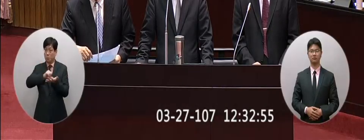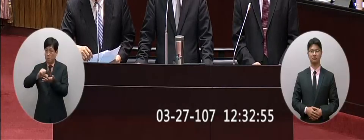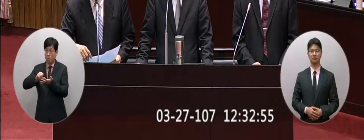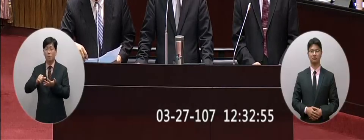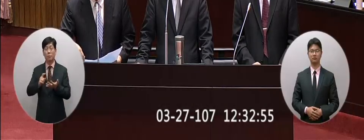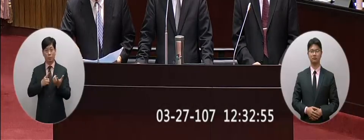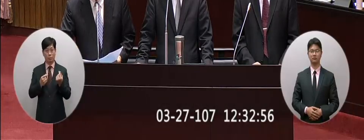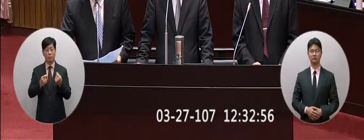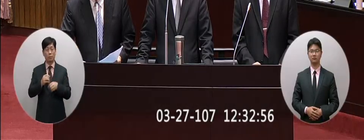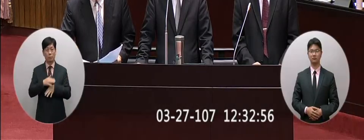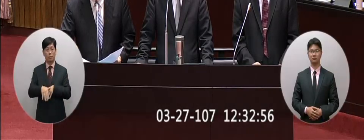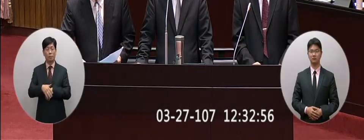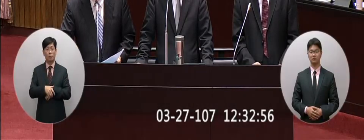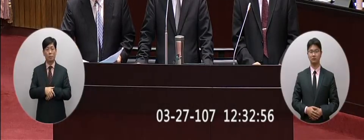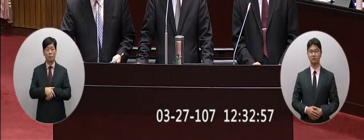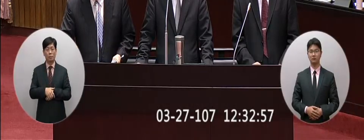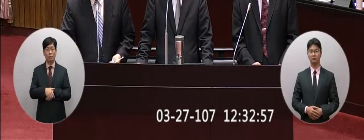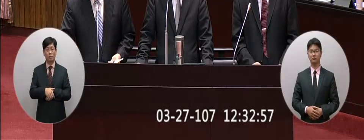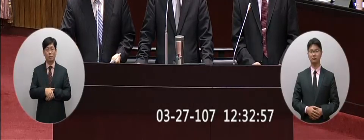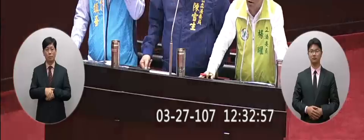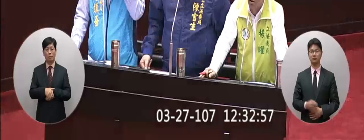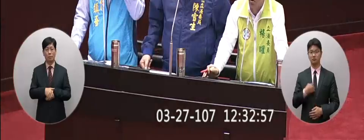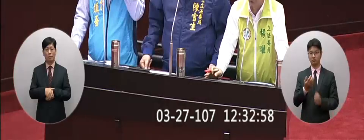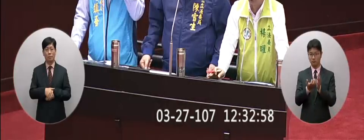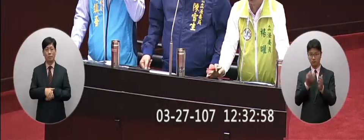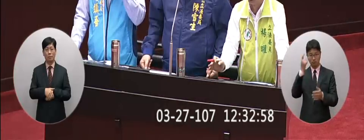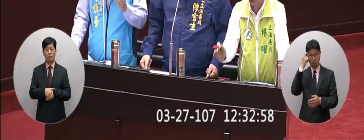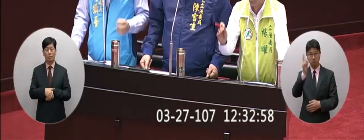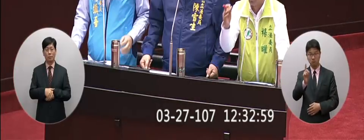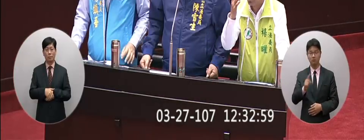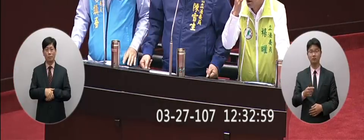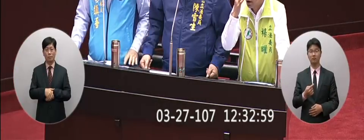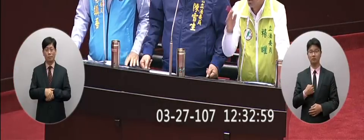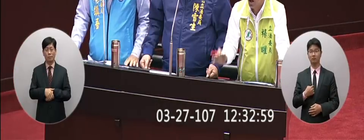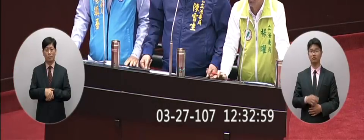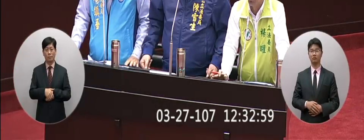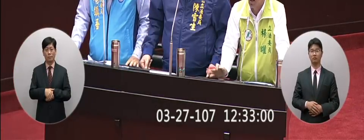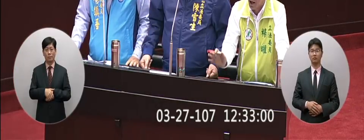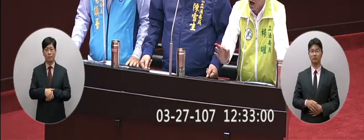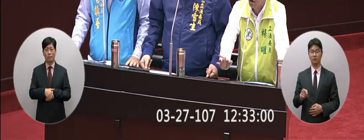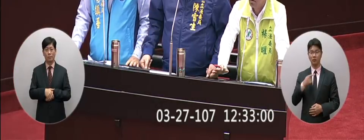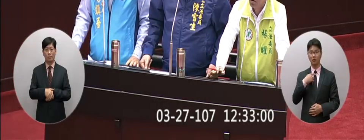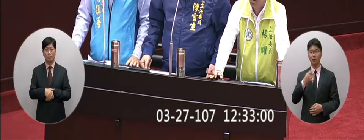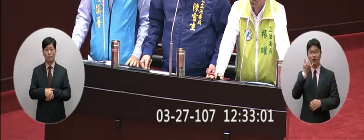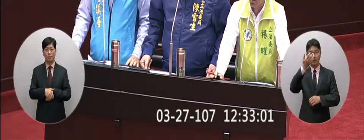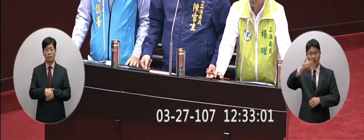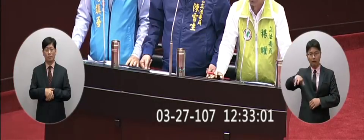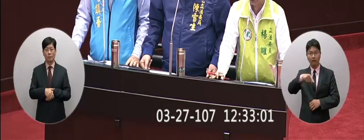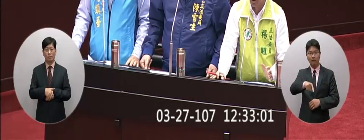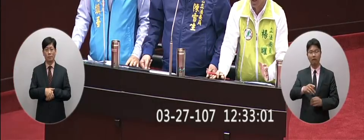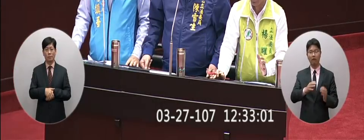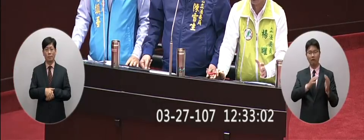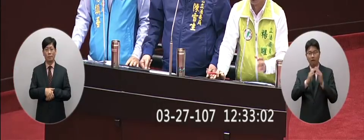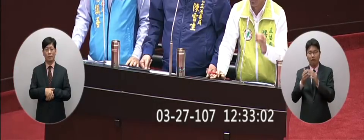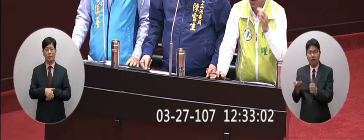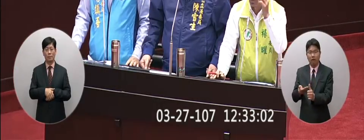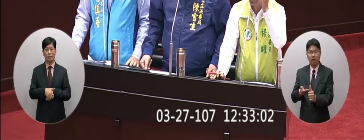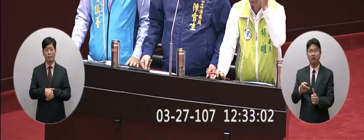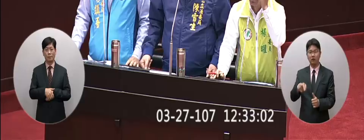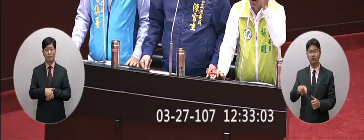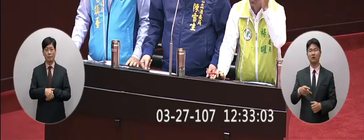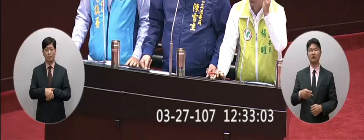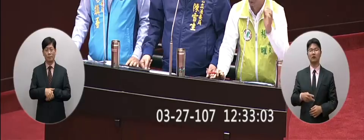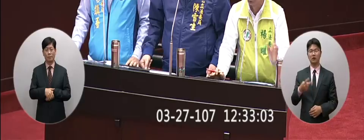分，我想我们会 主委谢谢了。 主委，我刚刚的意思是说我们因为要富裕海洋，所以我们